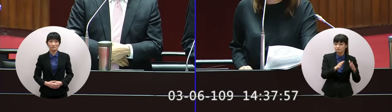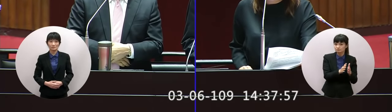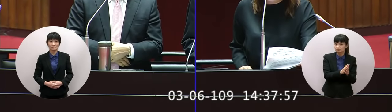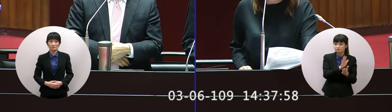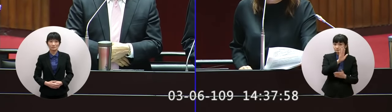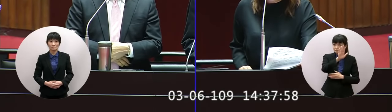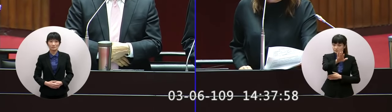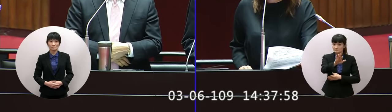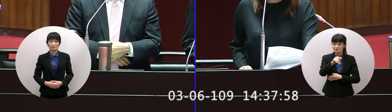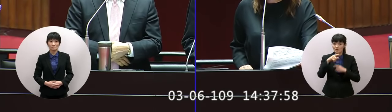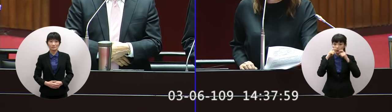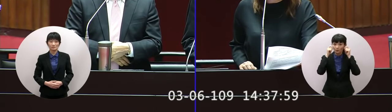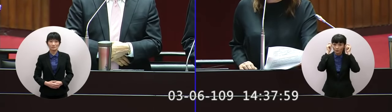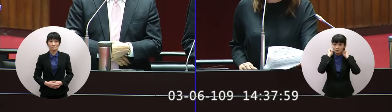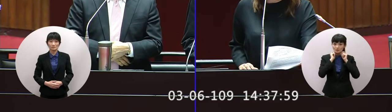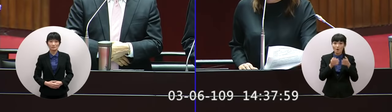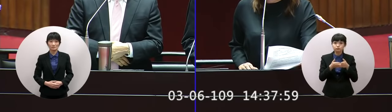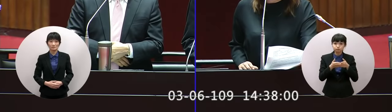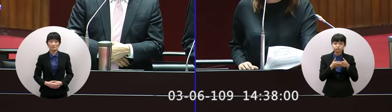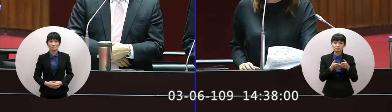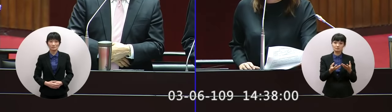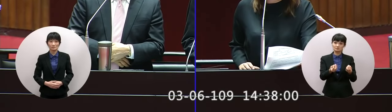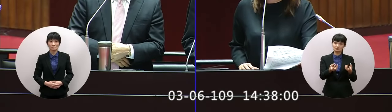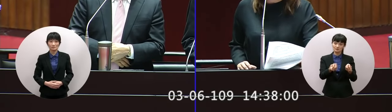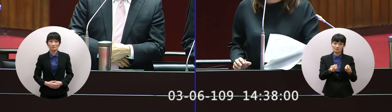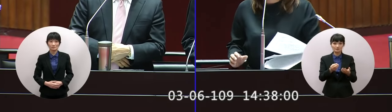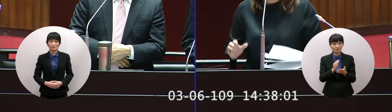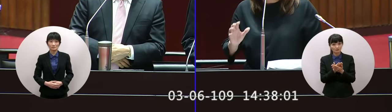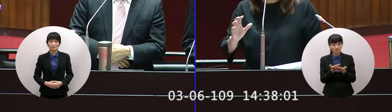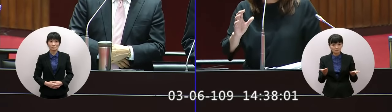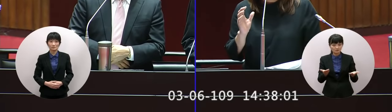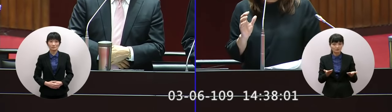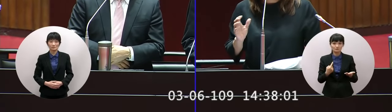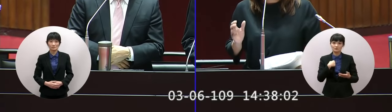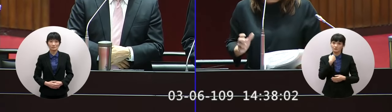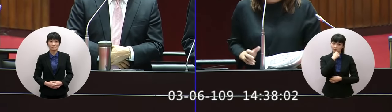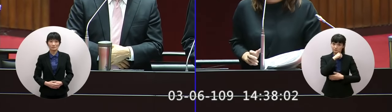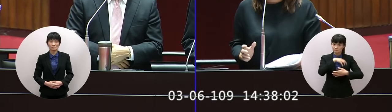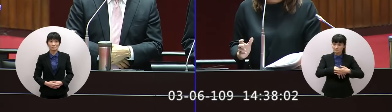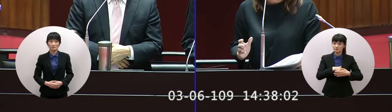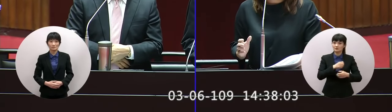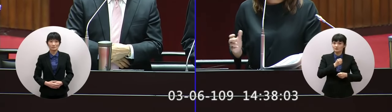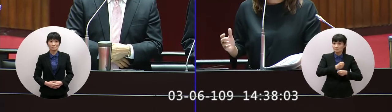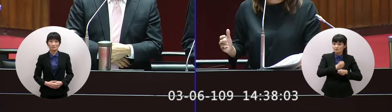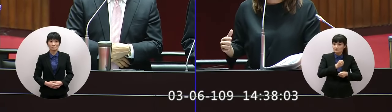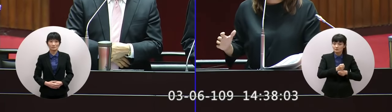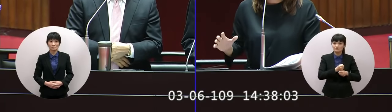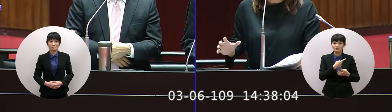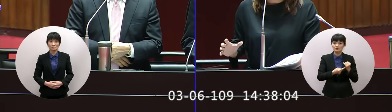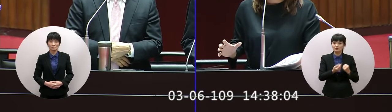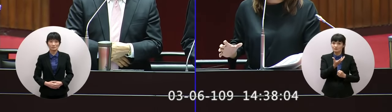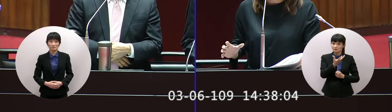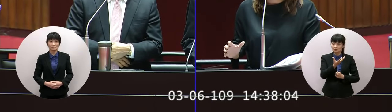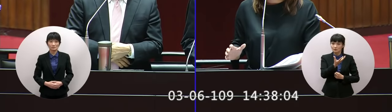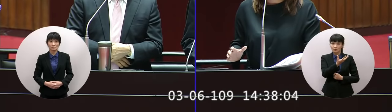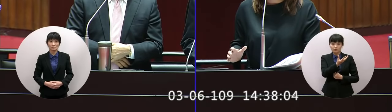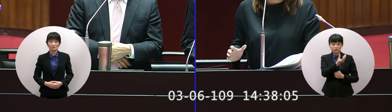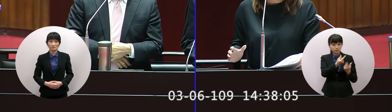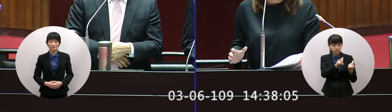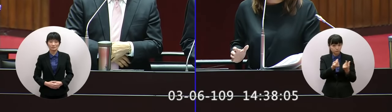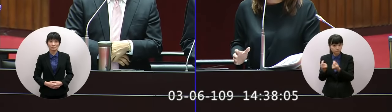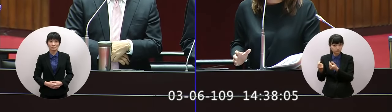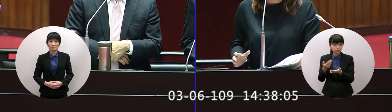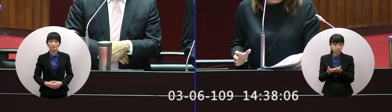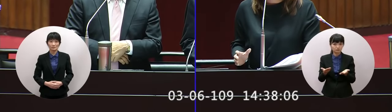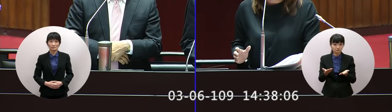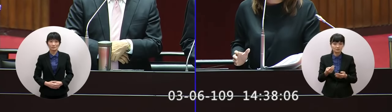的需求量，我们要怎么样维持国内的基本产能？刚刚院长有提到哈，就是说我们希望要求他们尽量